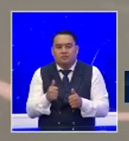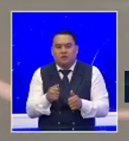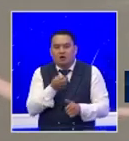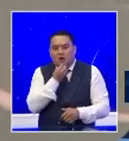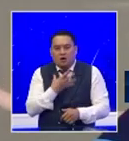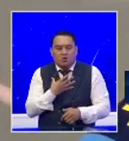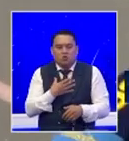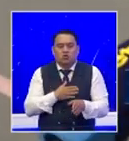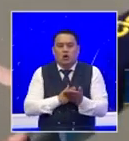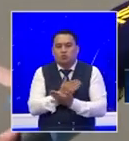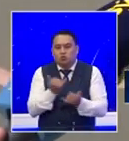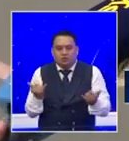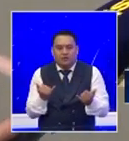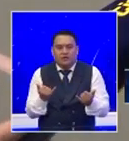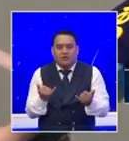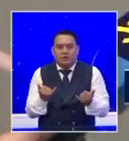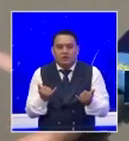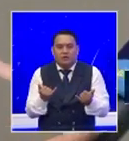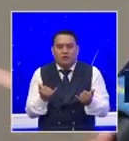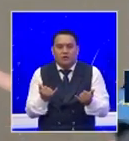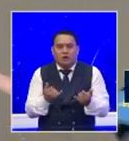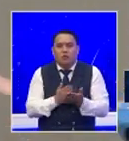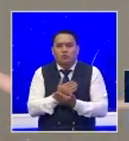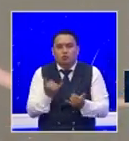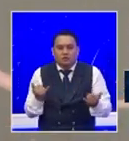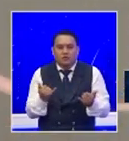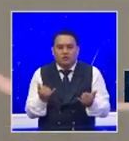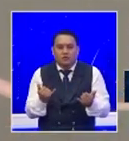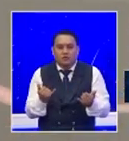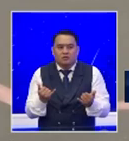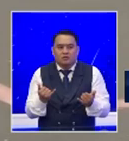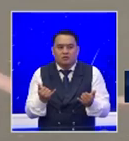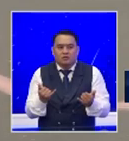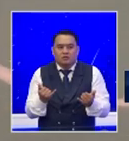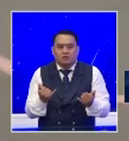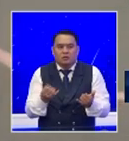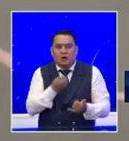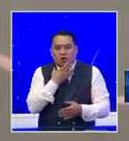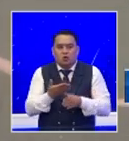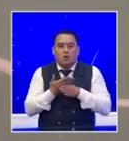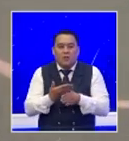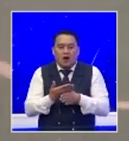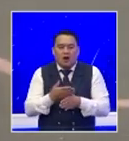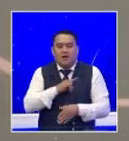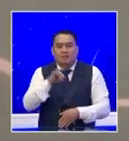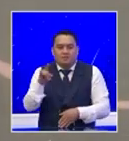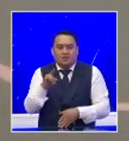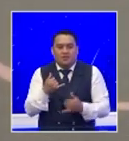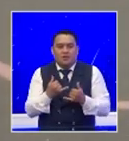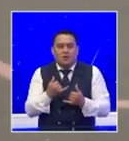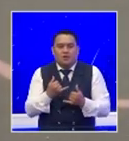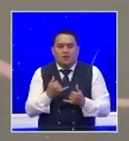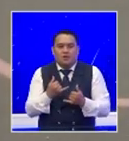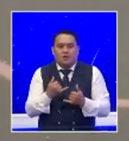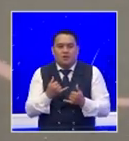очень хороший персонал, хорошее обслуживание. Стюардессы тоже хорошо помогали в полете, девочки плакали